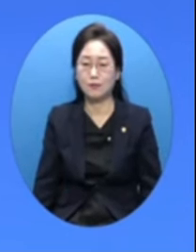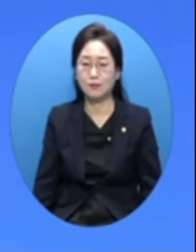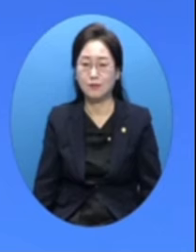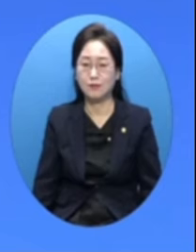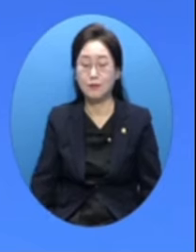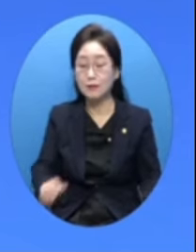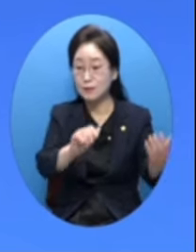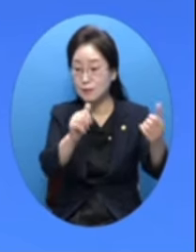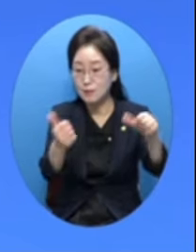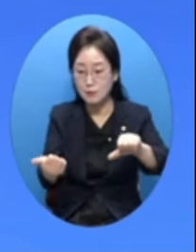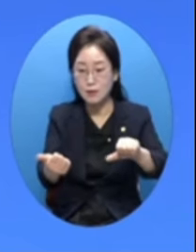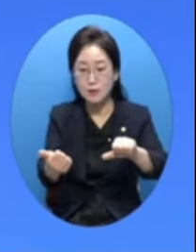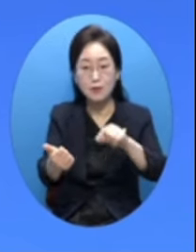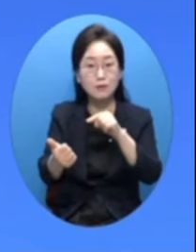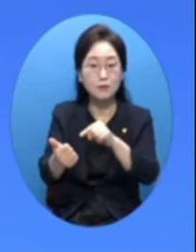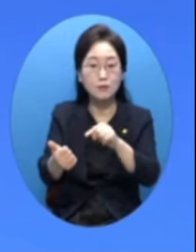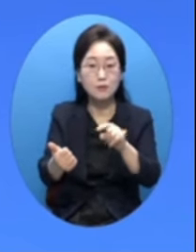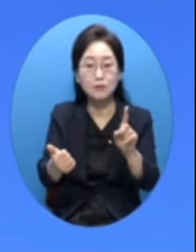사망이라는 것은